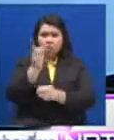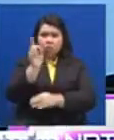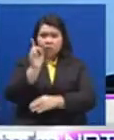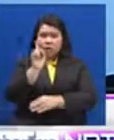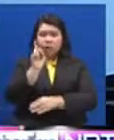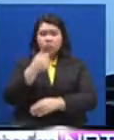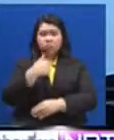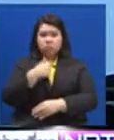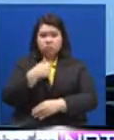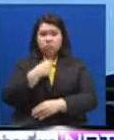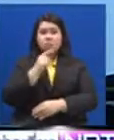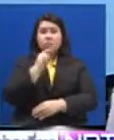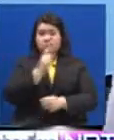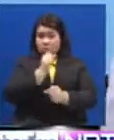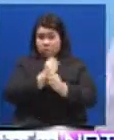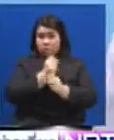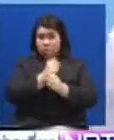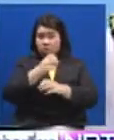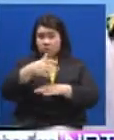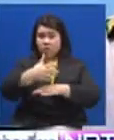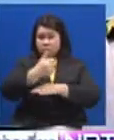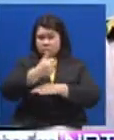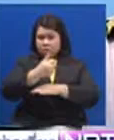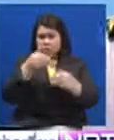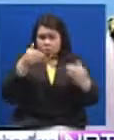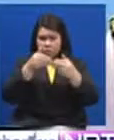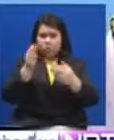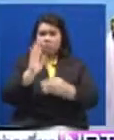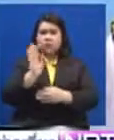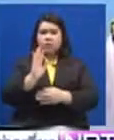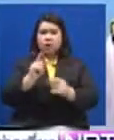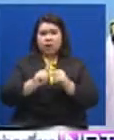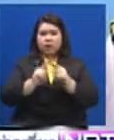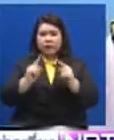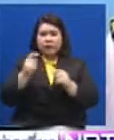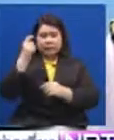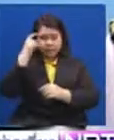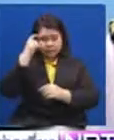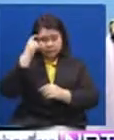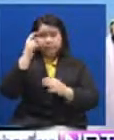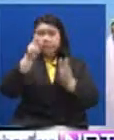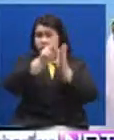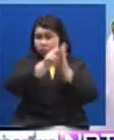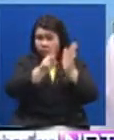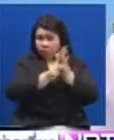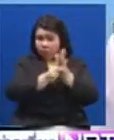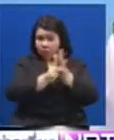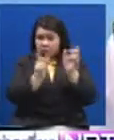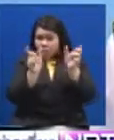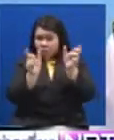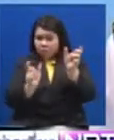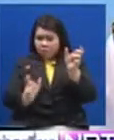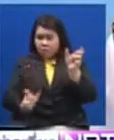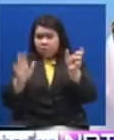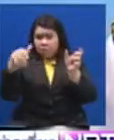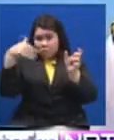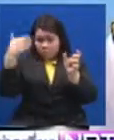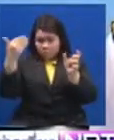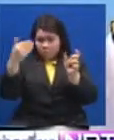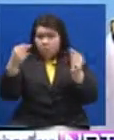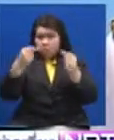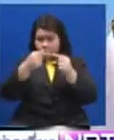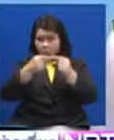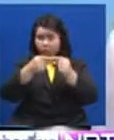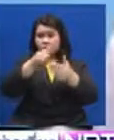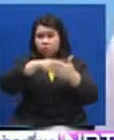เราก็ไม่อยู่ในแวดวงการเมืองทีเดียวนะในว่าจะต้องมีการออกกฎหมายลูกสำหรับการเลือกตั้งอีกสักเดือน2เดือนอะไรทำ